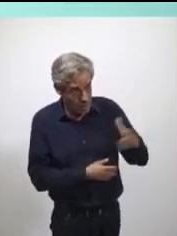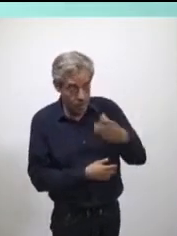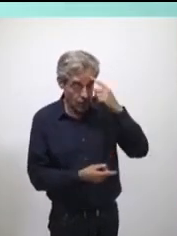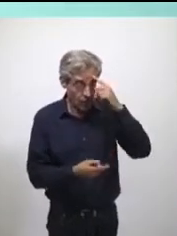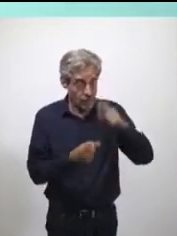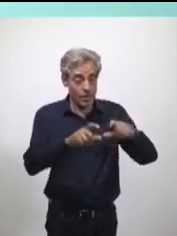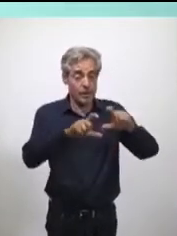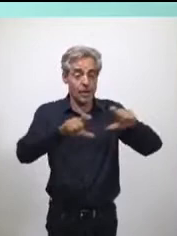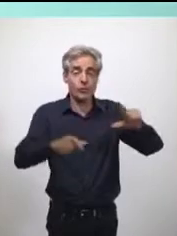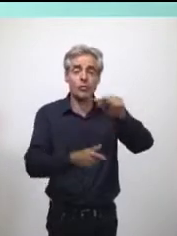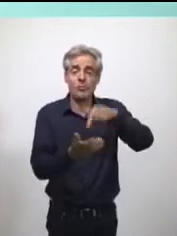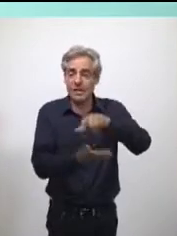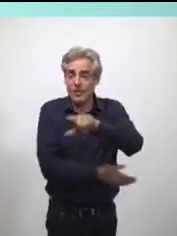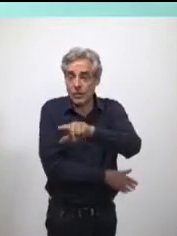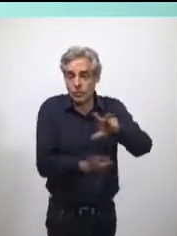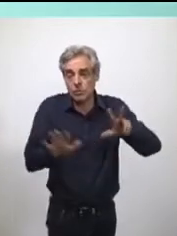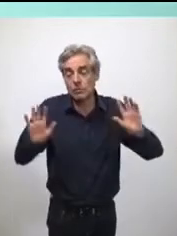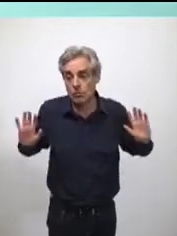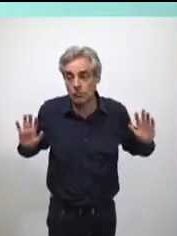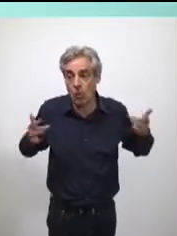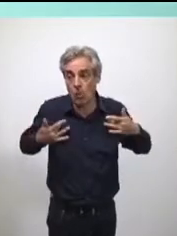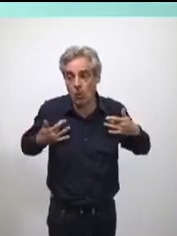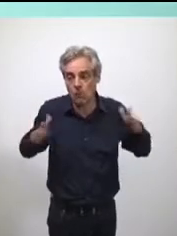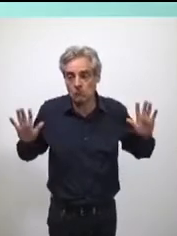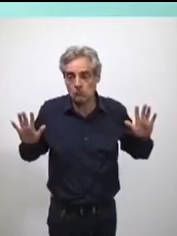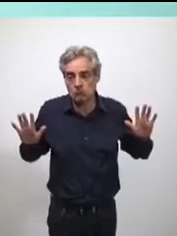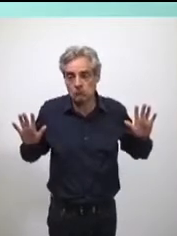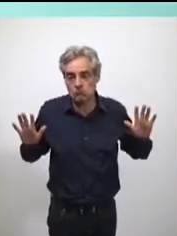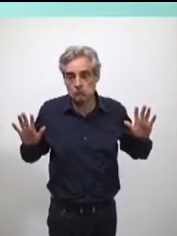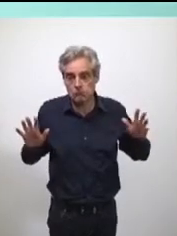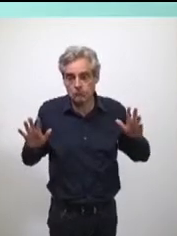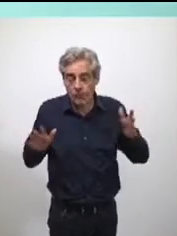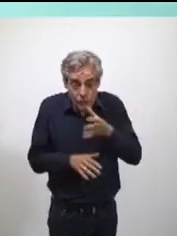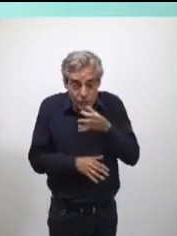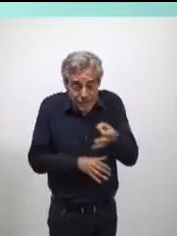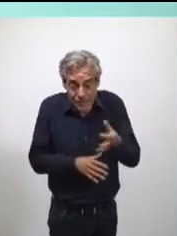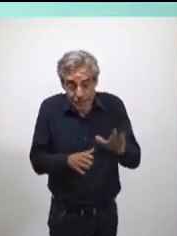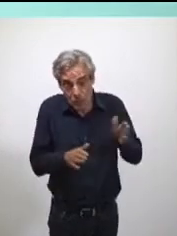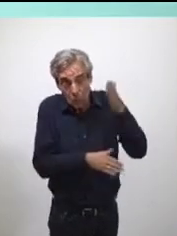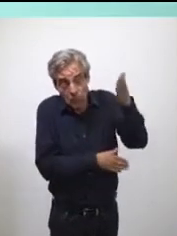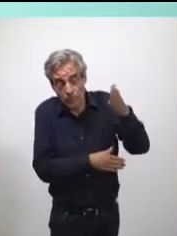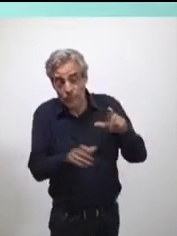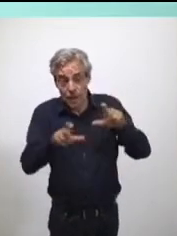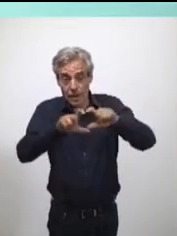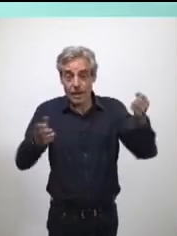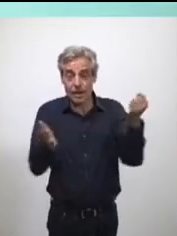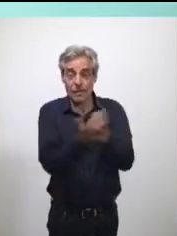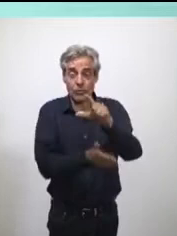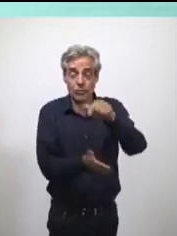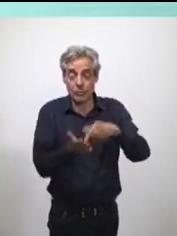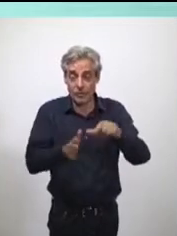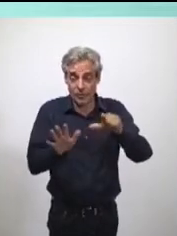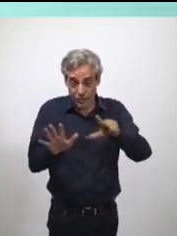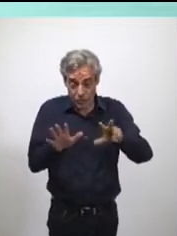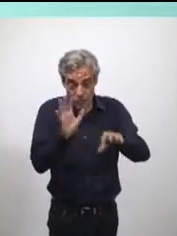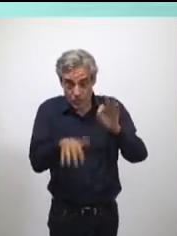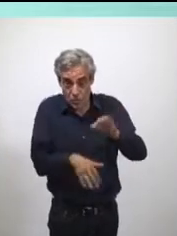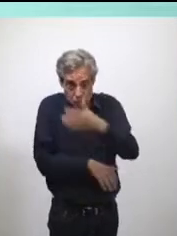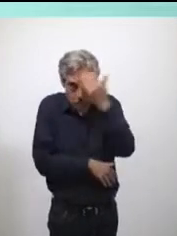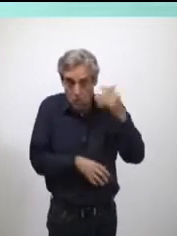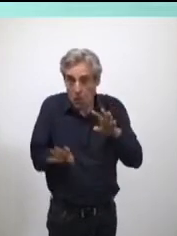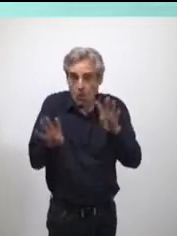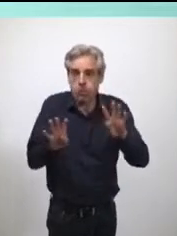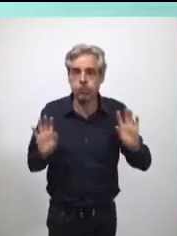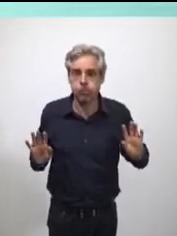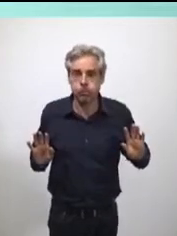en 2028, moi, à l'inverse de vous, Monsieur Cazenave, je suis totalement incapable de vous dire quelles seront les enseignes qui seront pertinentes en 2028. Je n'en sais